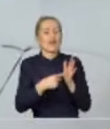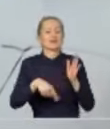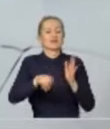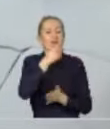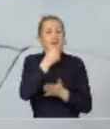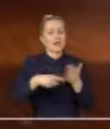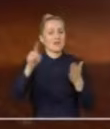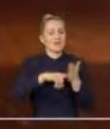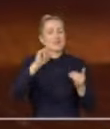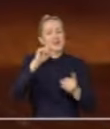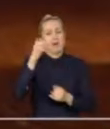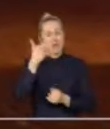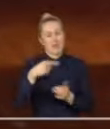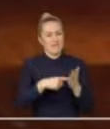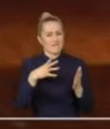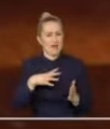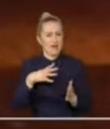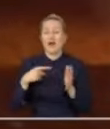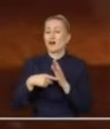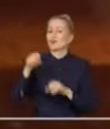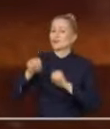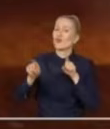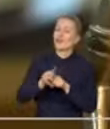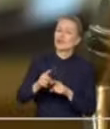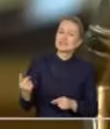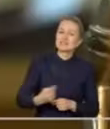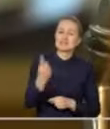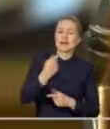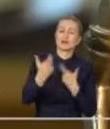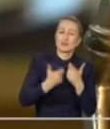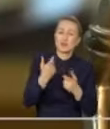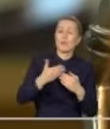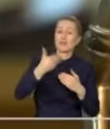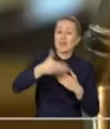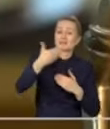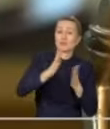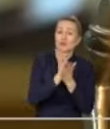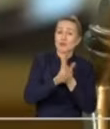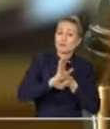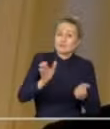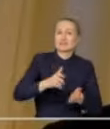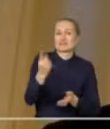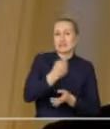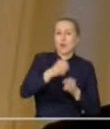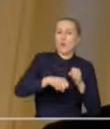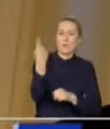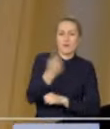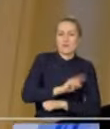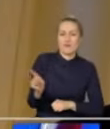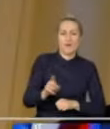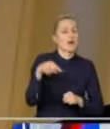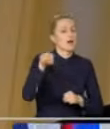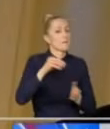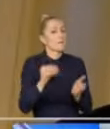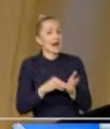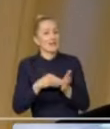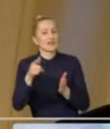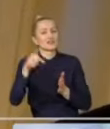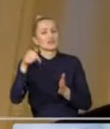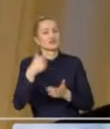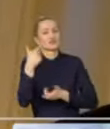likwidacja IPN-u. Sąd zakazał również rozpowszechniania naruszeń w następnych wydaniach książki. Będą musieli w praktyce pewnie tak, w taki